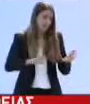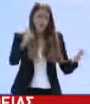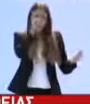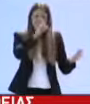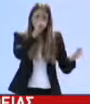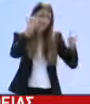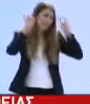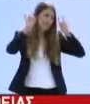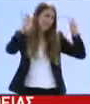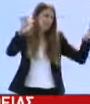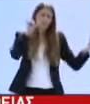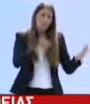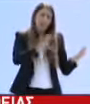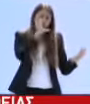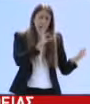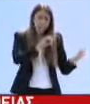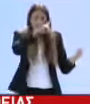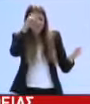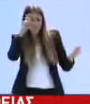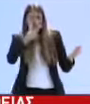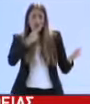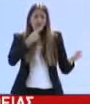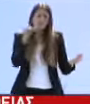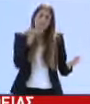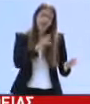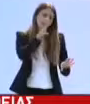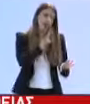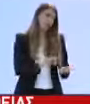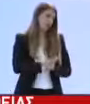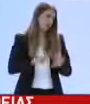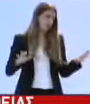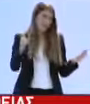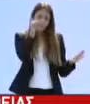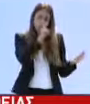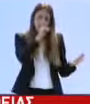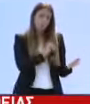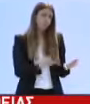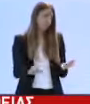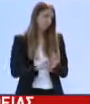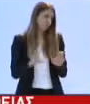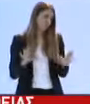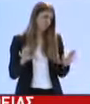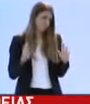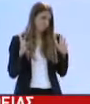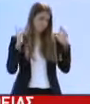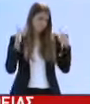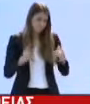είναι αυτή, όσο δύσκολη και αν είναι, σε κάθε σημείο της κοινής μας πορείας.